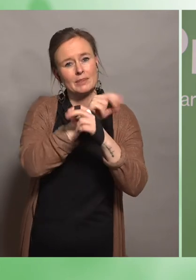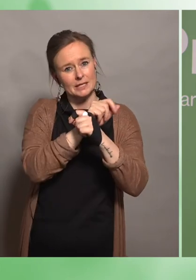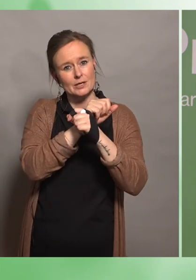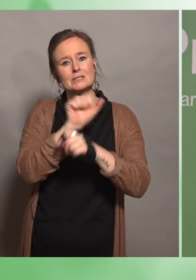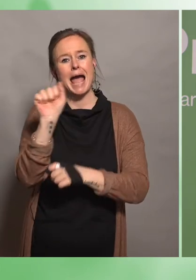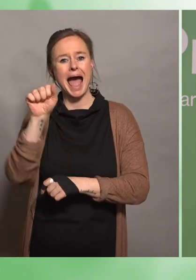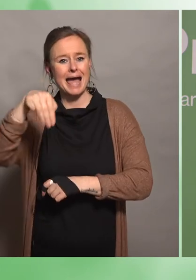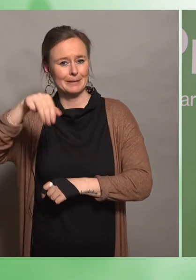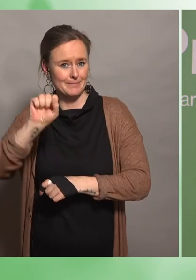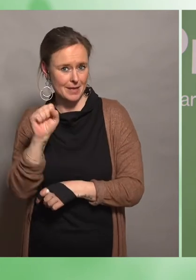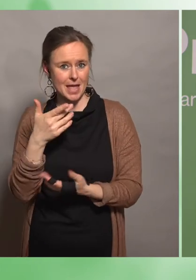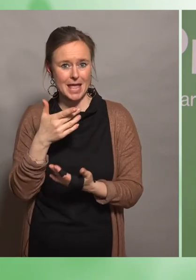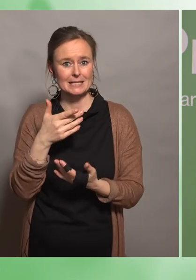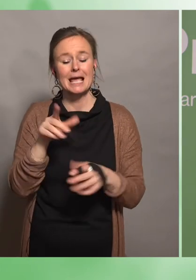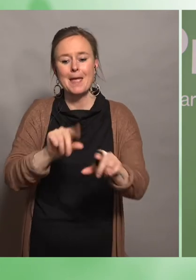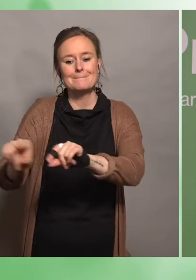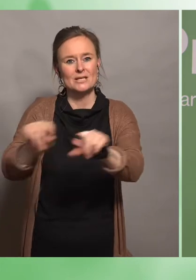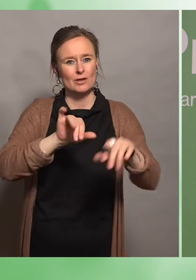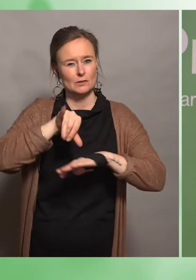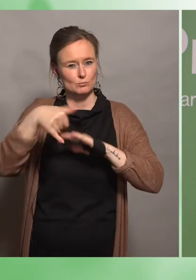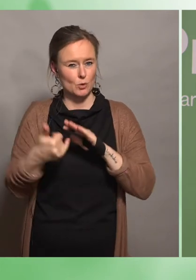unseren Beschäftigungsprojekten drinnen haben.